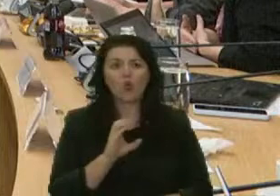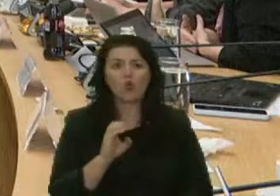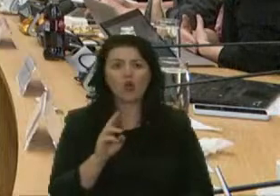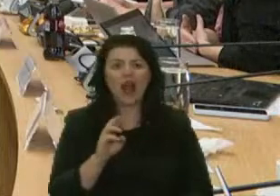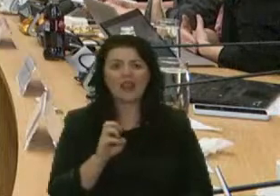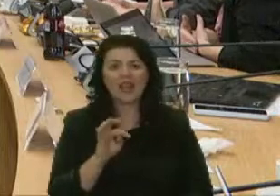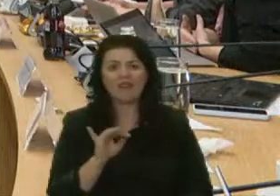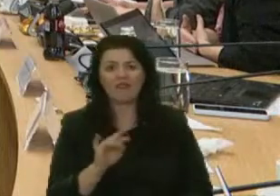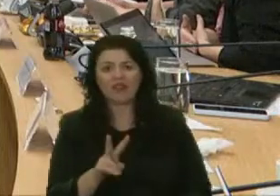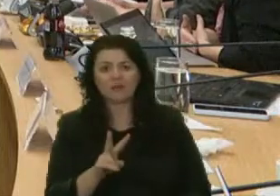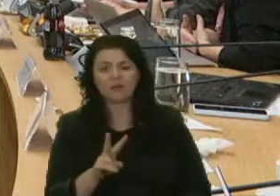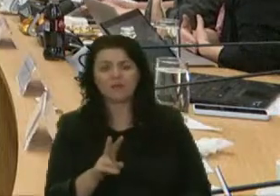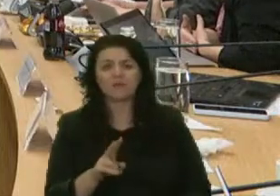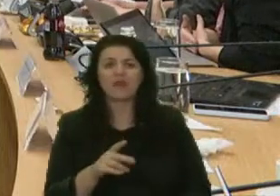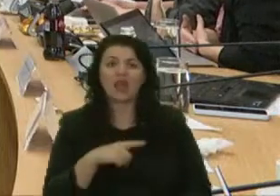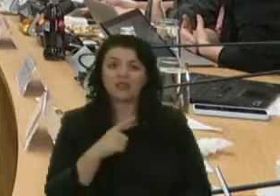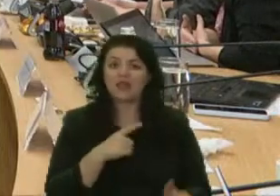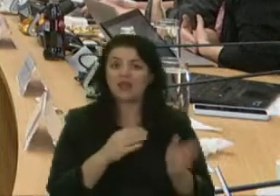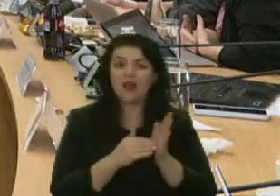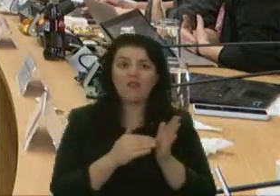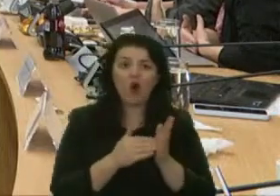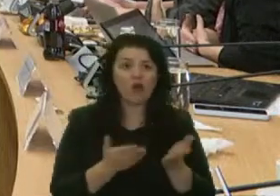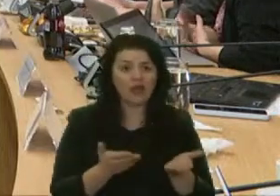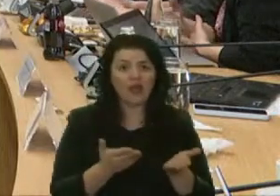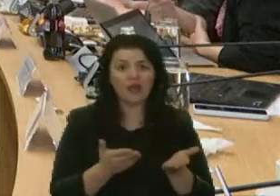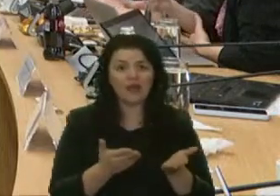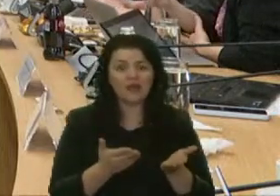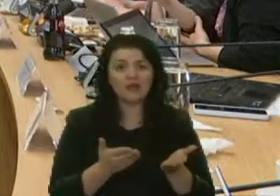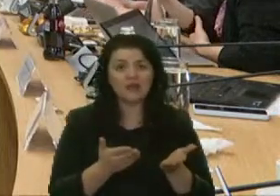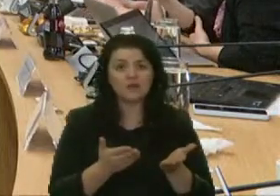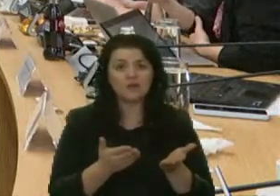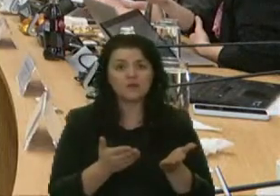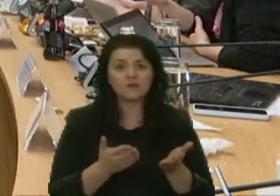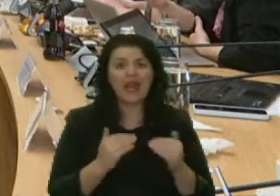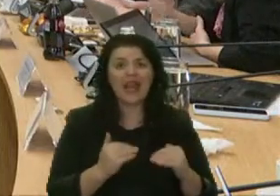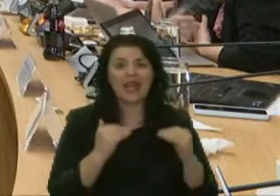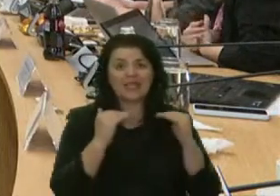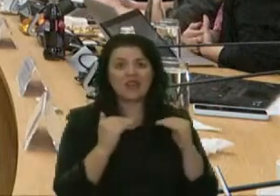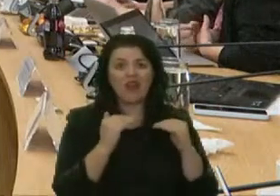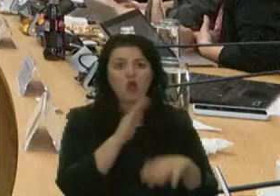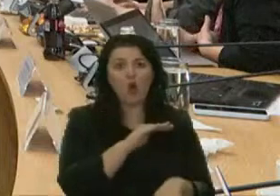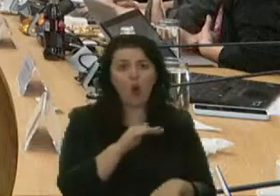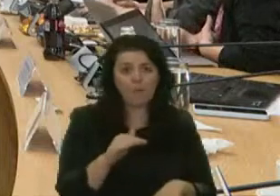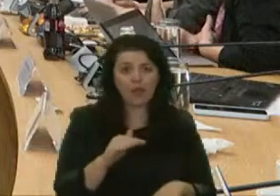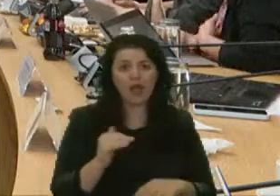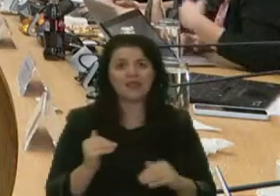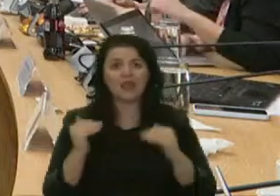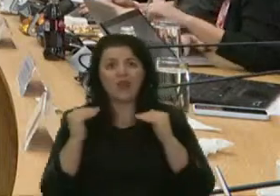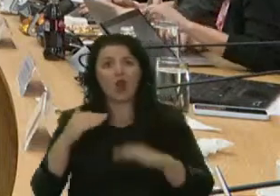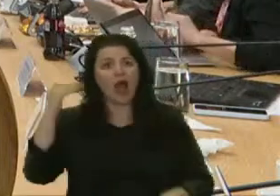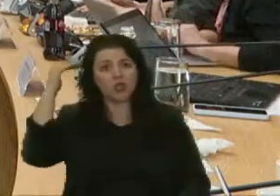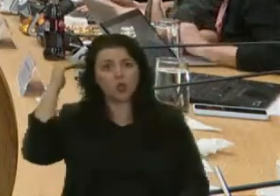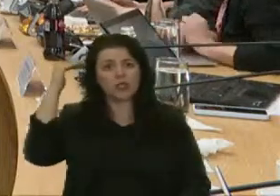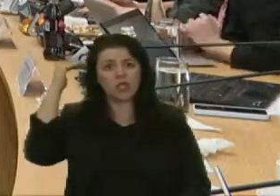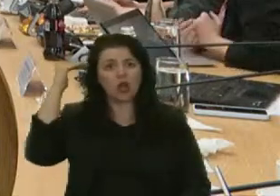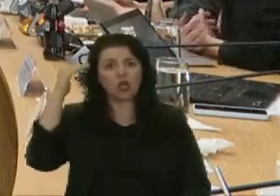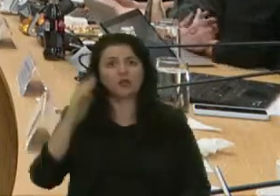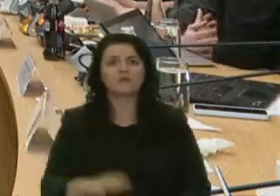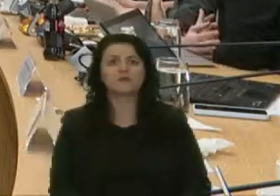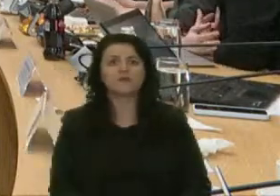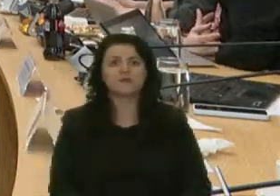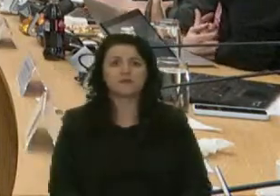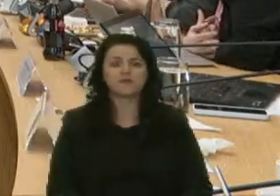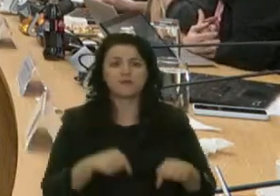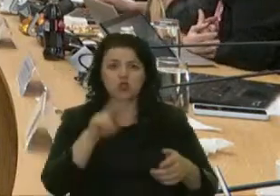pentru că este nevoie de a acesta atât la nivelul copiilor cât și la nivelul adulților voi citi acum